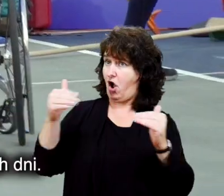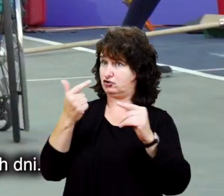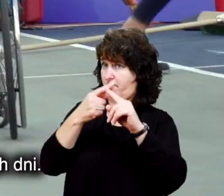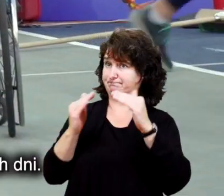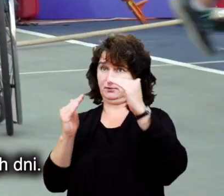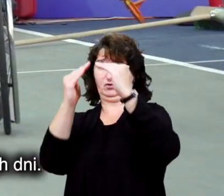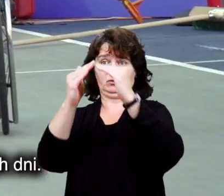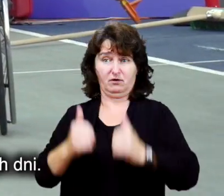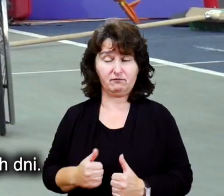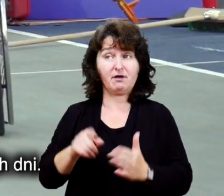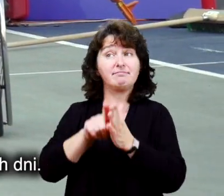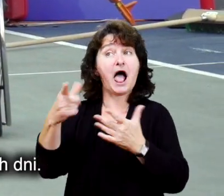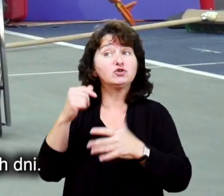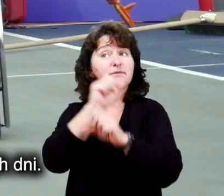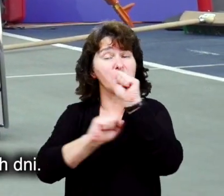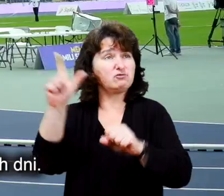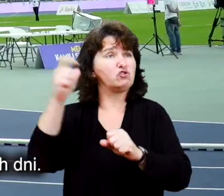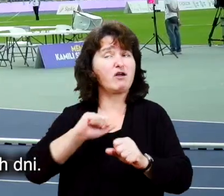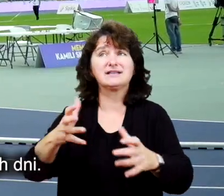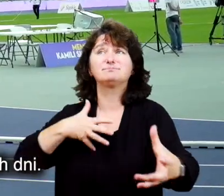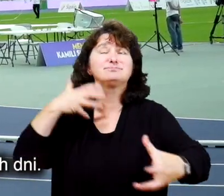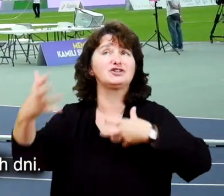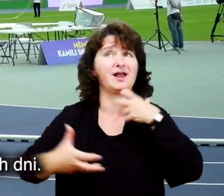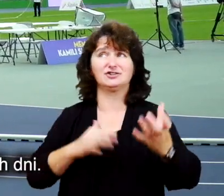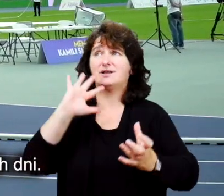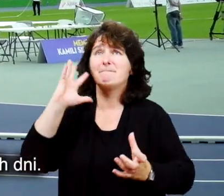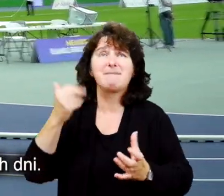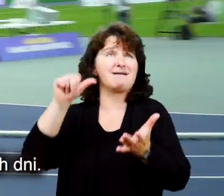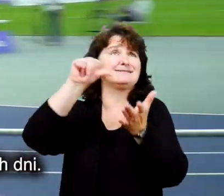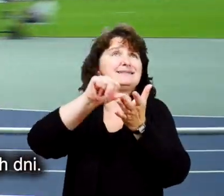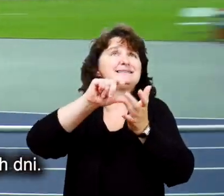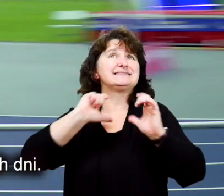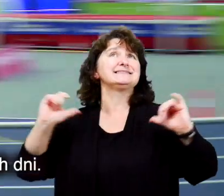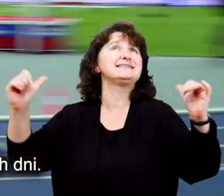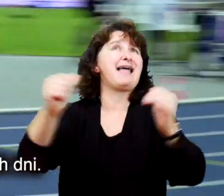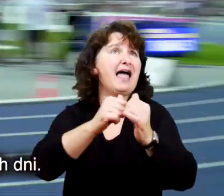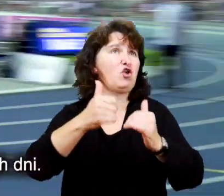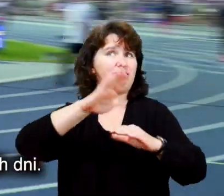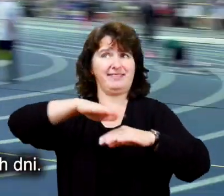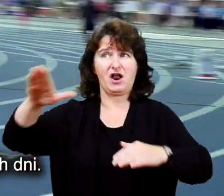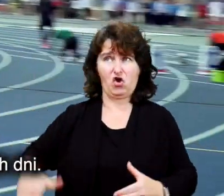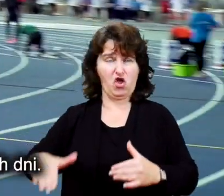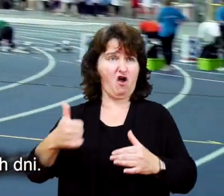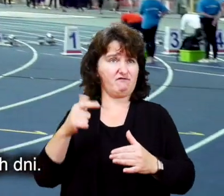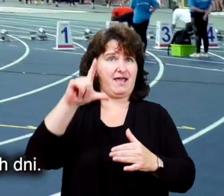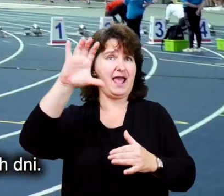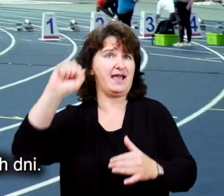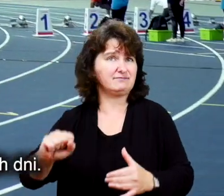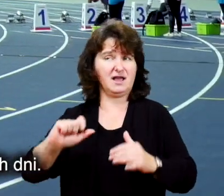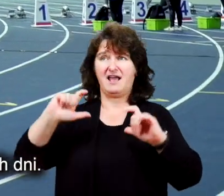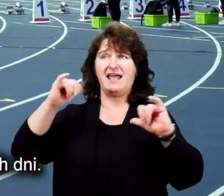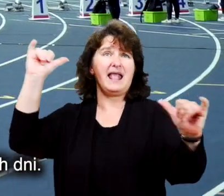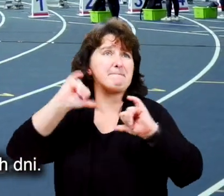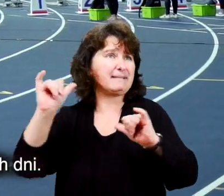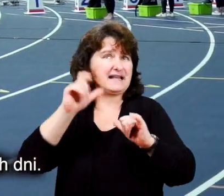się, że dla nich to przeżycie w takiej pięknej scenerii w Narodowym Stadionie Lekkoatletycznym, wydarzenie lekkoatletyczne